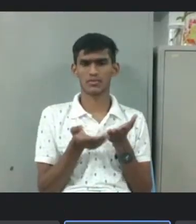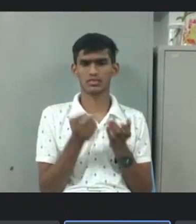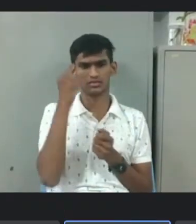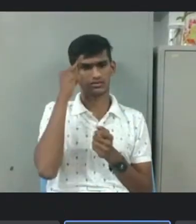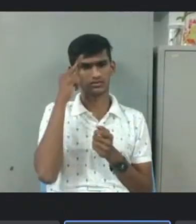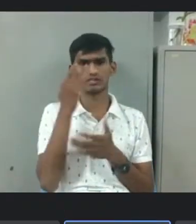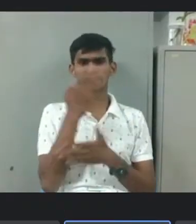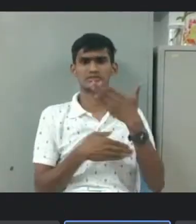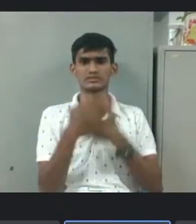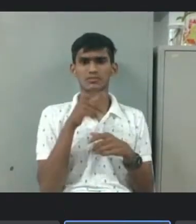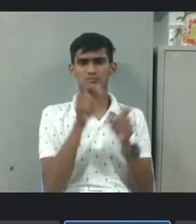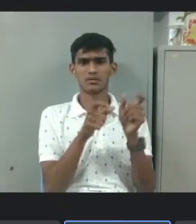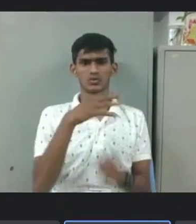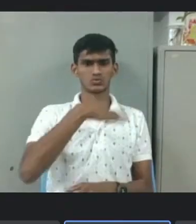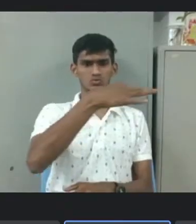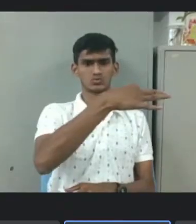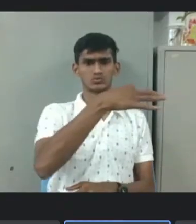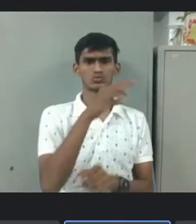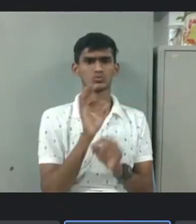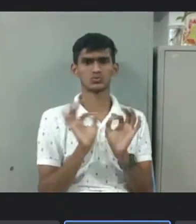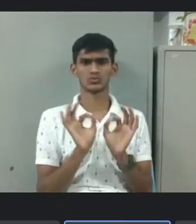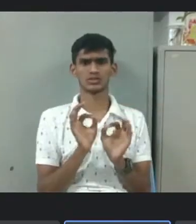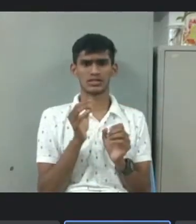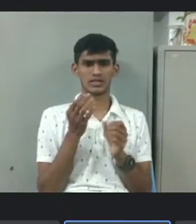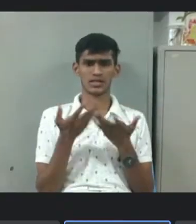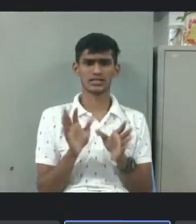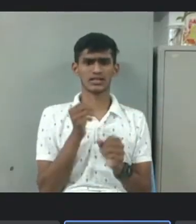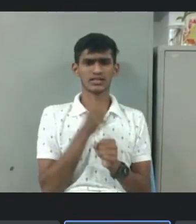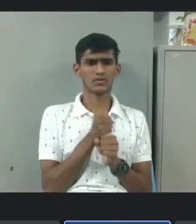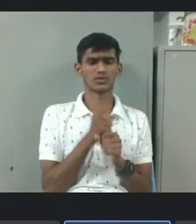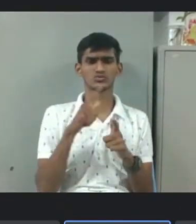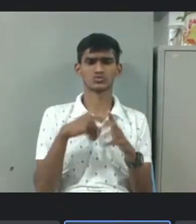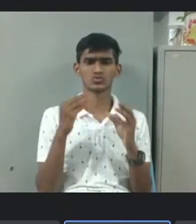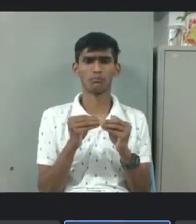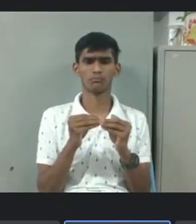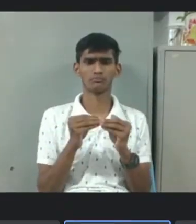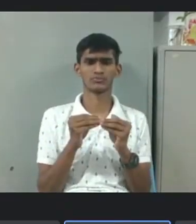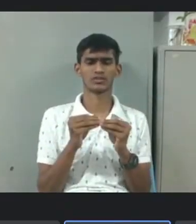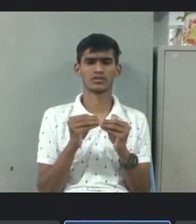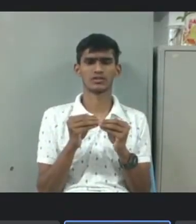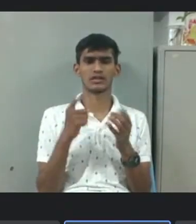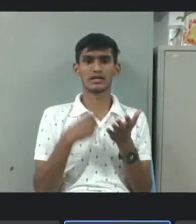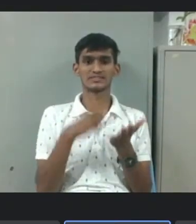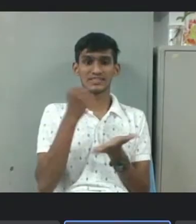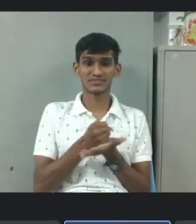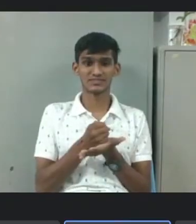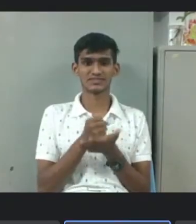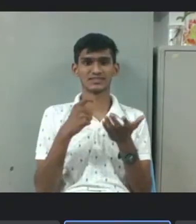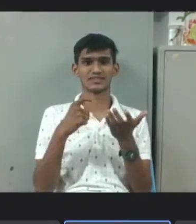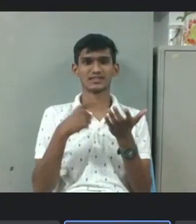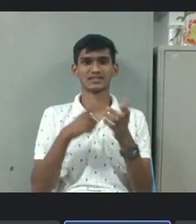എടുക്കില്ല എന്നുണ്ടോ എന്നുള്ളതാണ്. കാരണം ഗവൺമെന്റ് ജോബ്സ് ഇല്ലേ, അതിന് മാത്രമേ സംവരണമുള്ള ജോബുകൾക്ക് മാത്രമേ